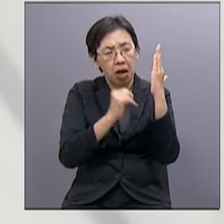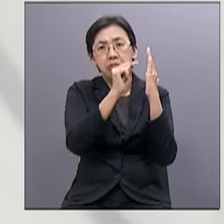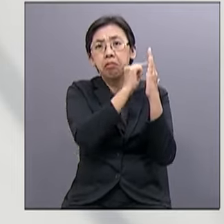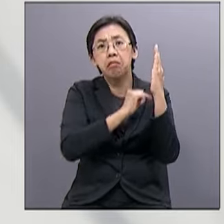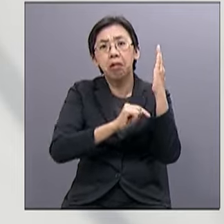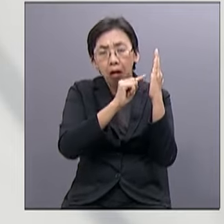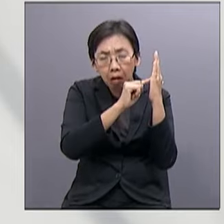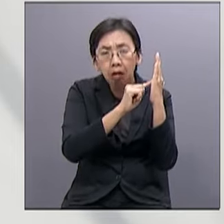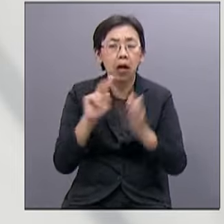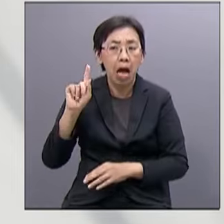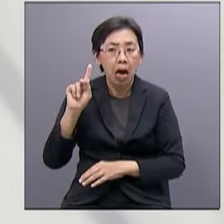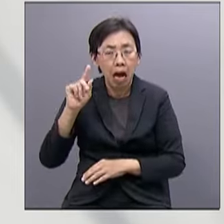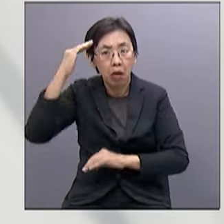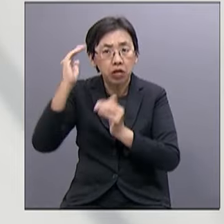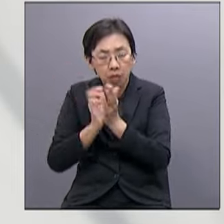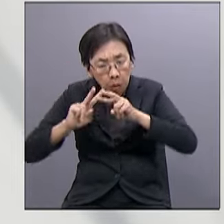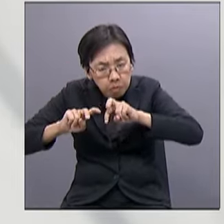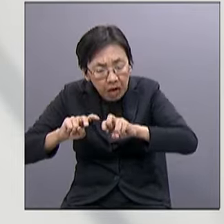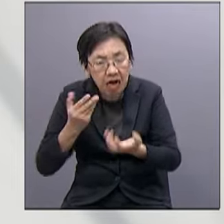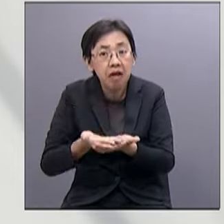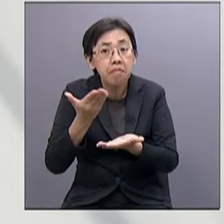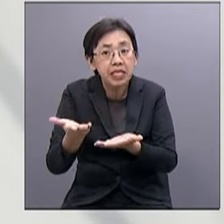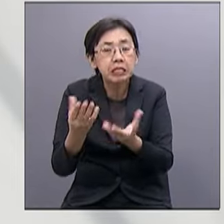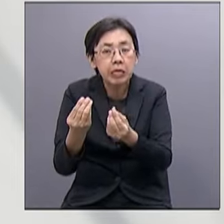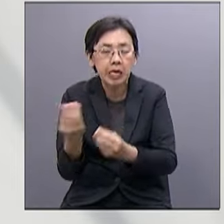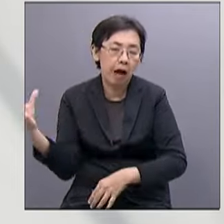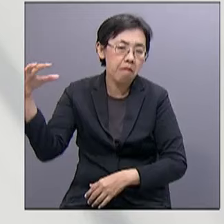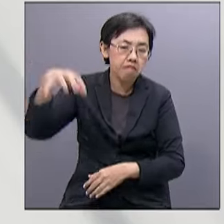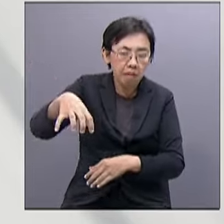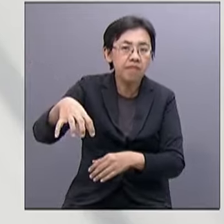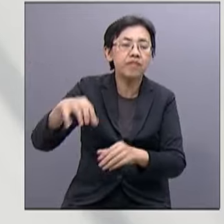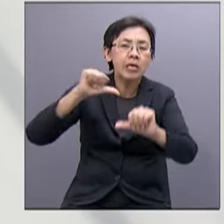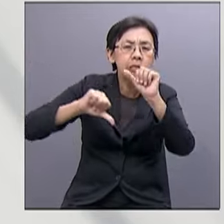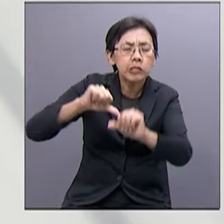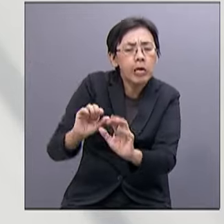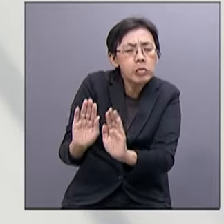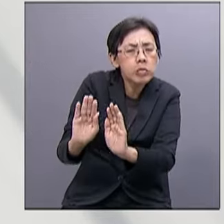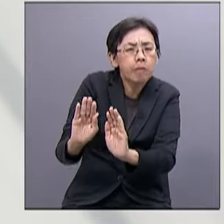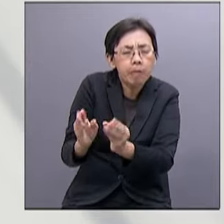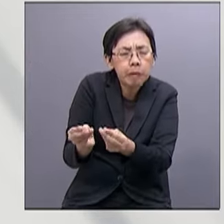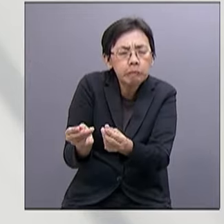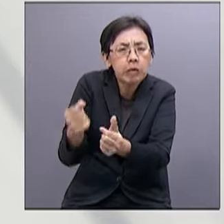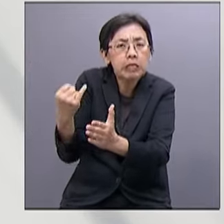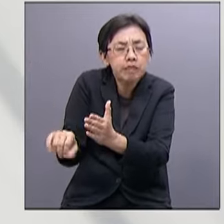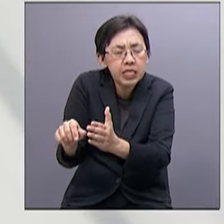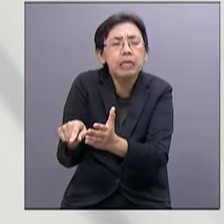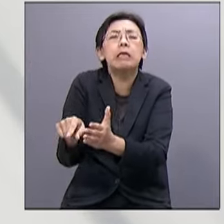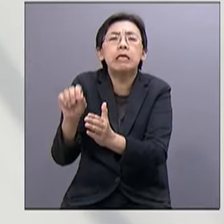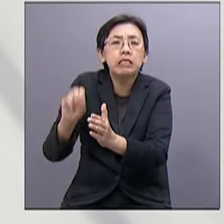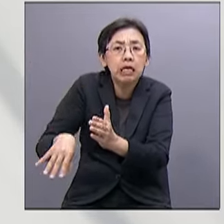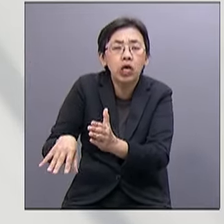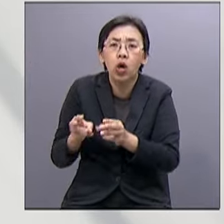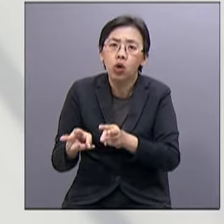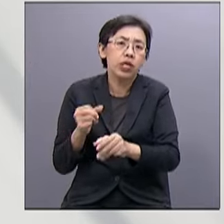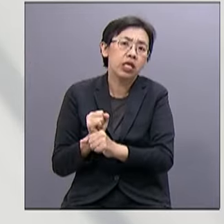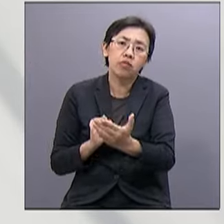ข่าวของเจ้าหน้าที่พบว่าไปซื้อพื้นที่ทำโกดังเพื่อที่จะฝังจะทิ้งกากเคมีแบบนี้โดยที่ไม่ได้เป็นการกำจัดอย่างถูก